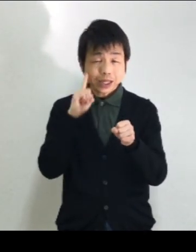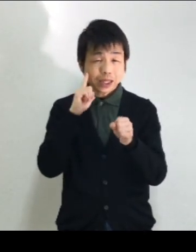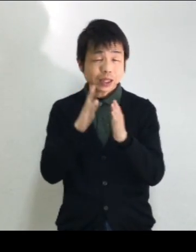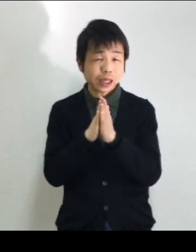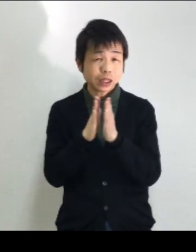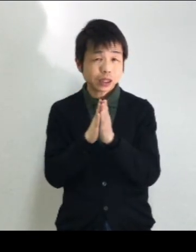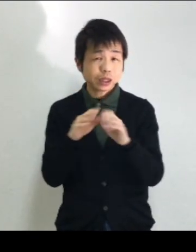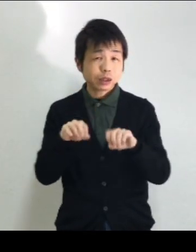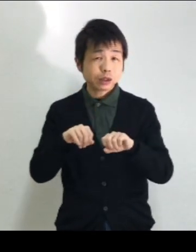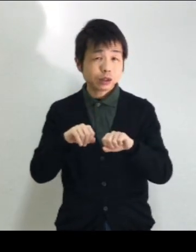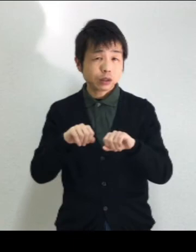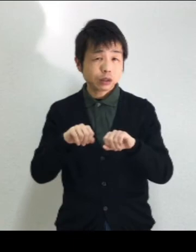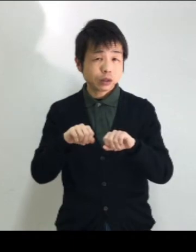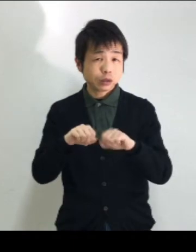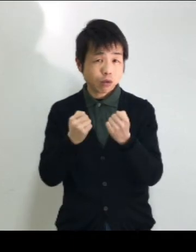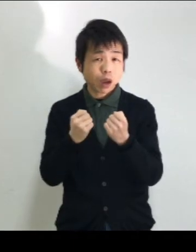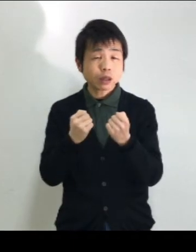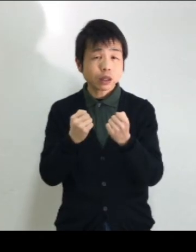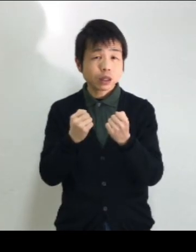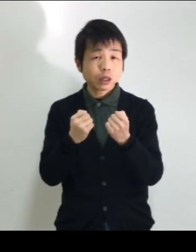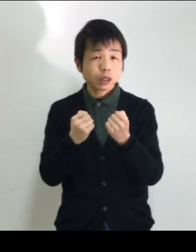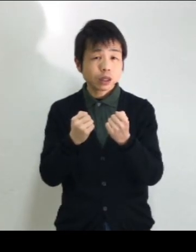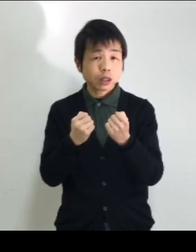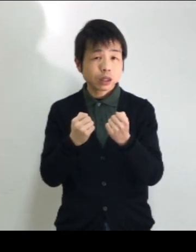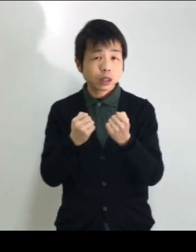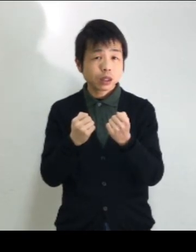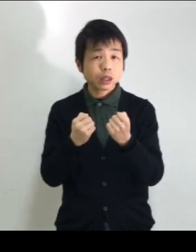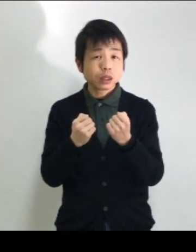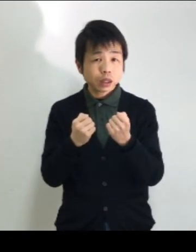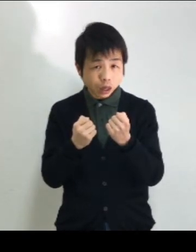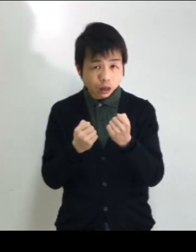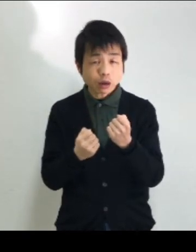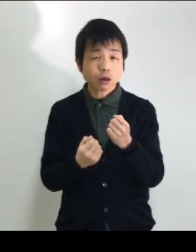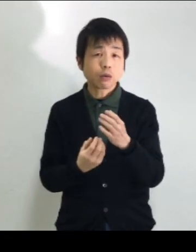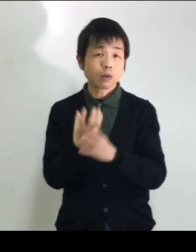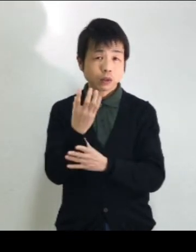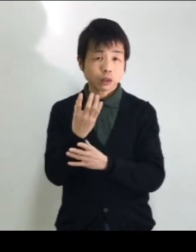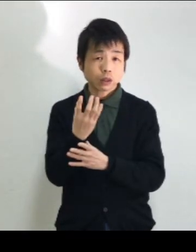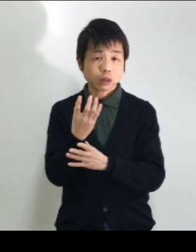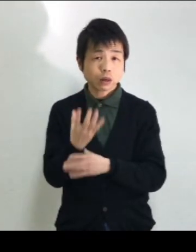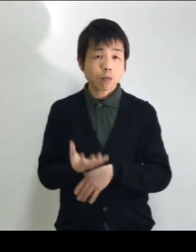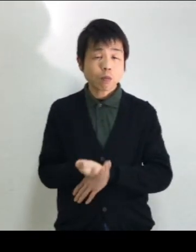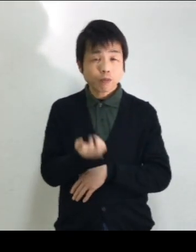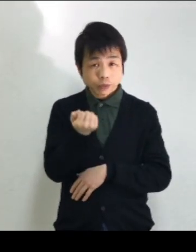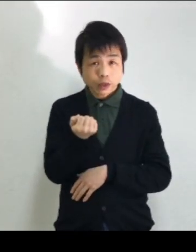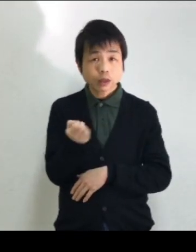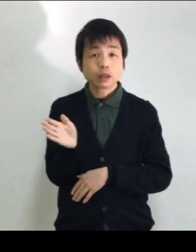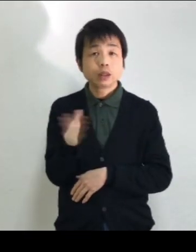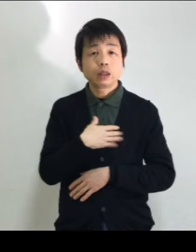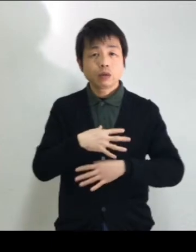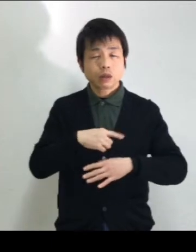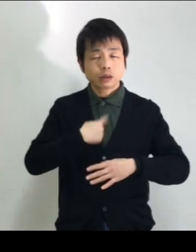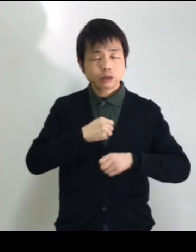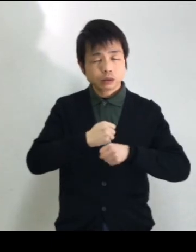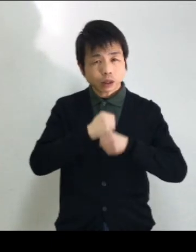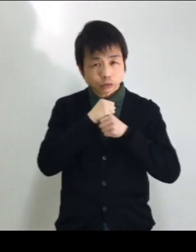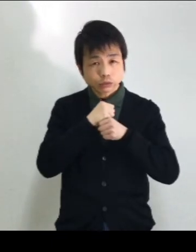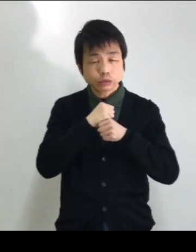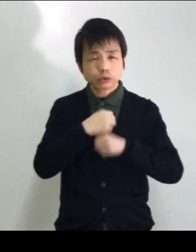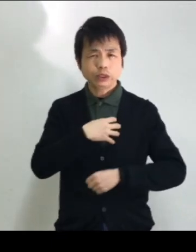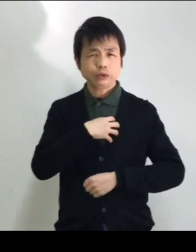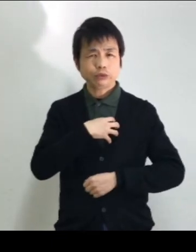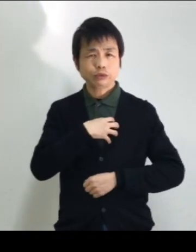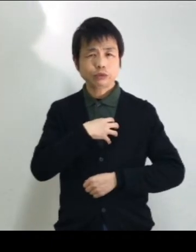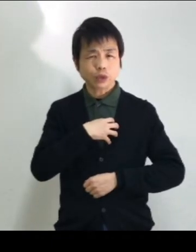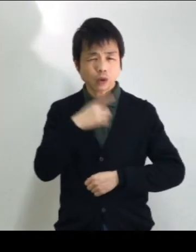精神障害を伴ったり、自殺リスクを、自殺してしまうっていうところ